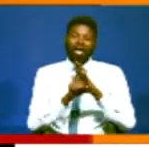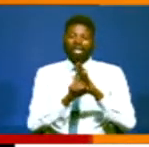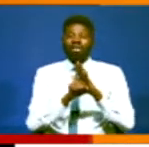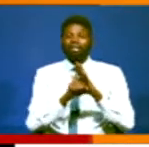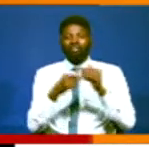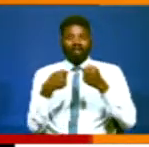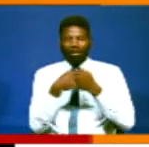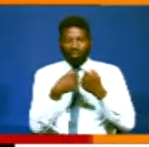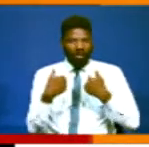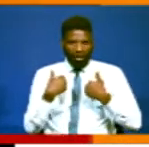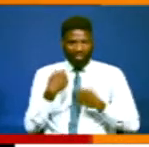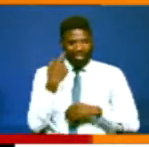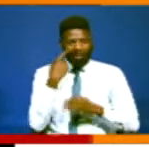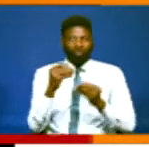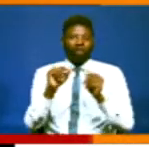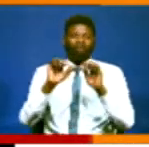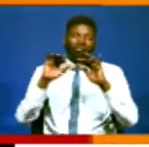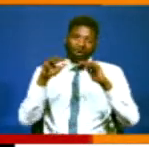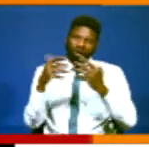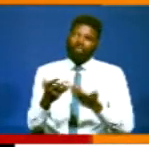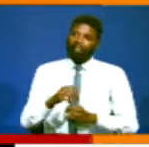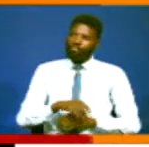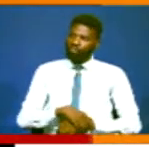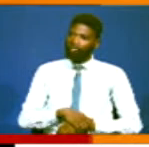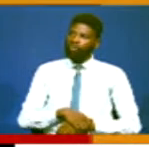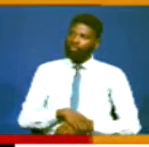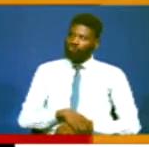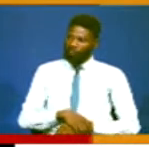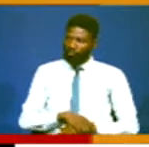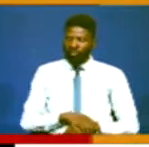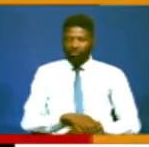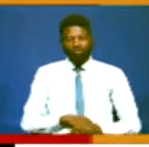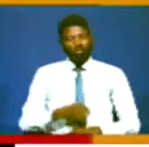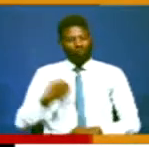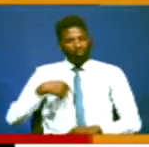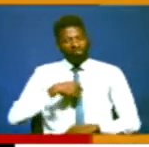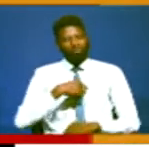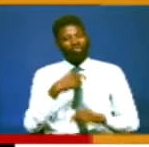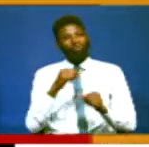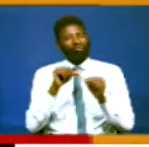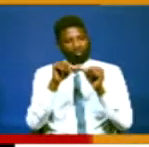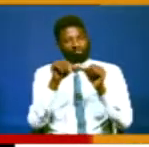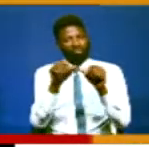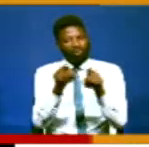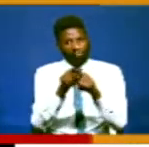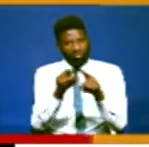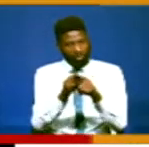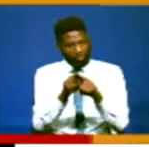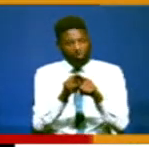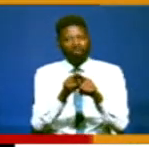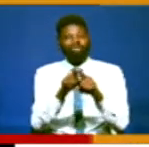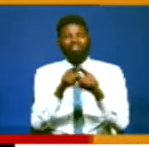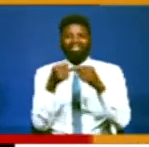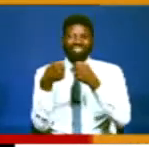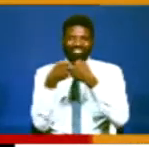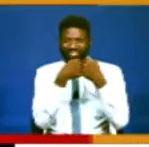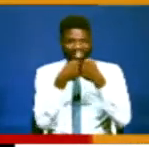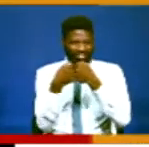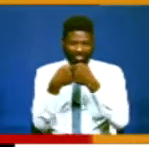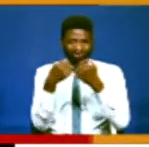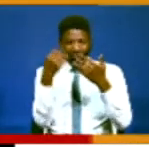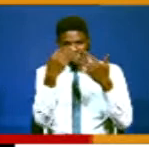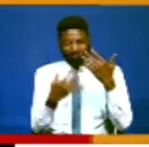ipi sasa? Kusonga mbele, tukisonga mbele pia bado kuhusiana na changamoto kama hayo, uhaba wa